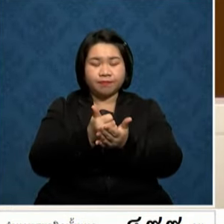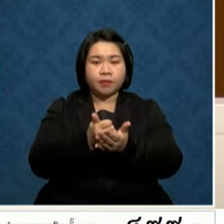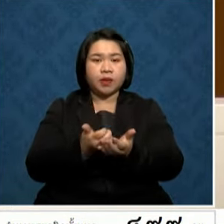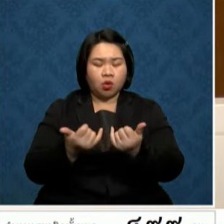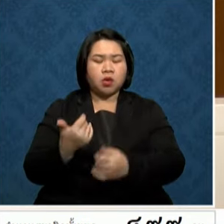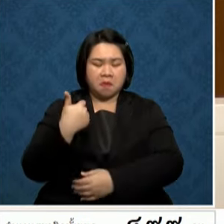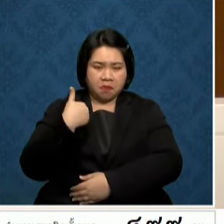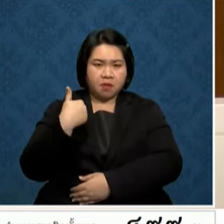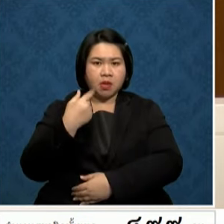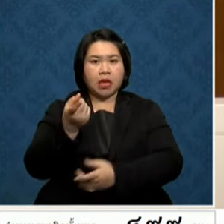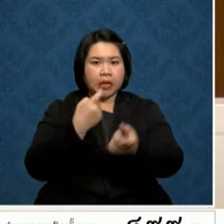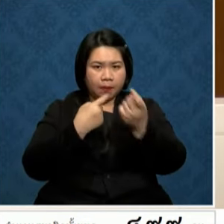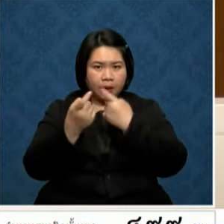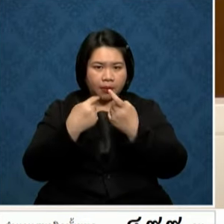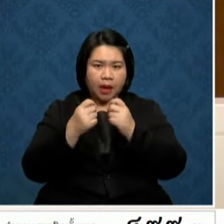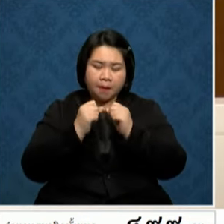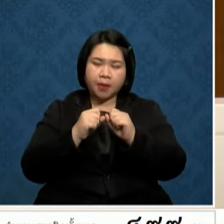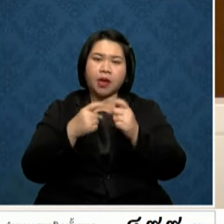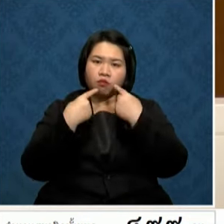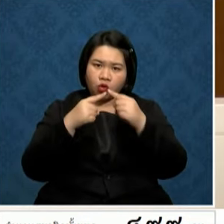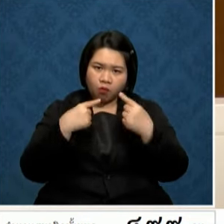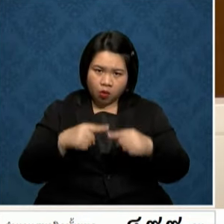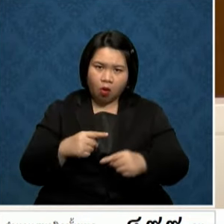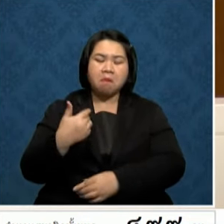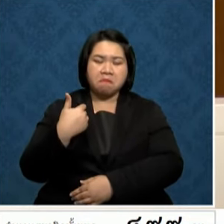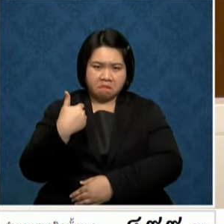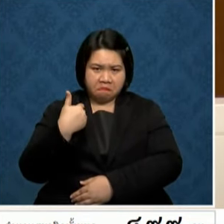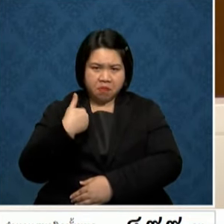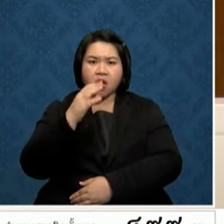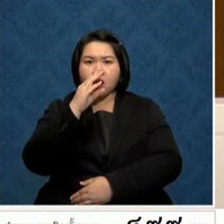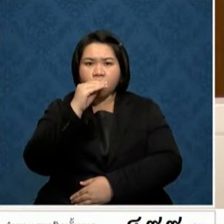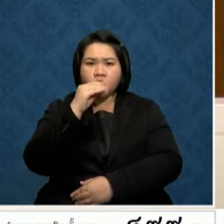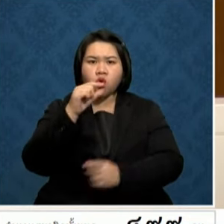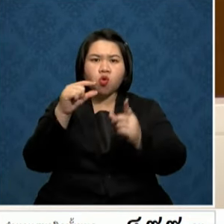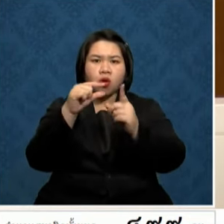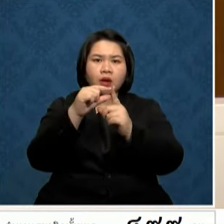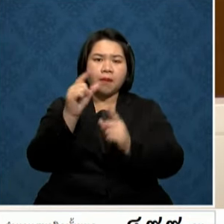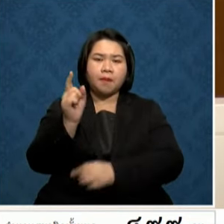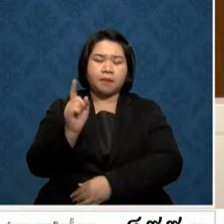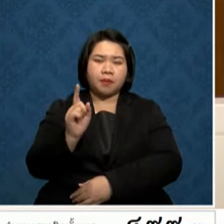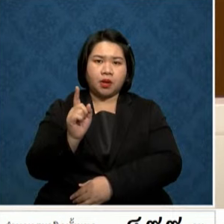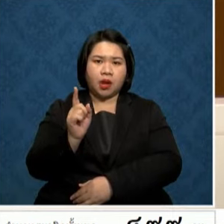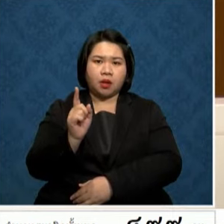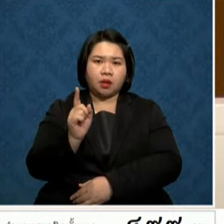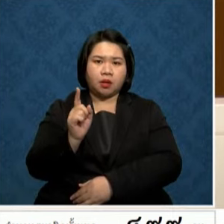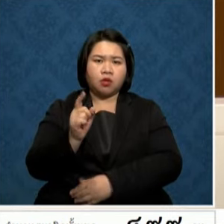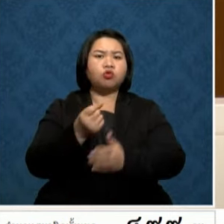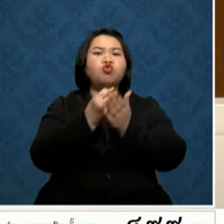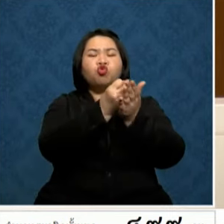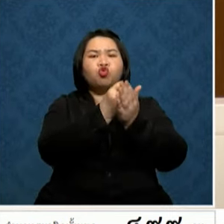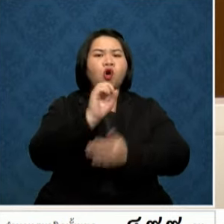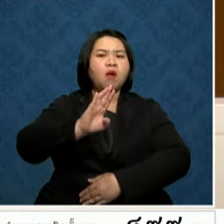ส่วทยมีคำถาม Birdsจะภายามตอบซึ่งยัมีการยiev ประเด็ในเรื่องของการเอื้อรายให่